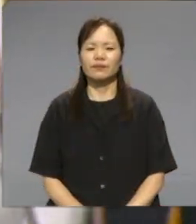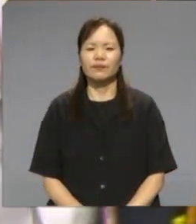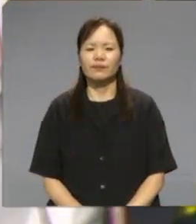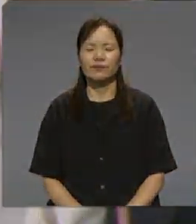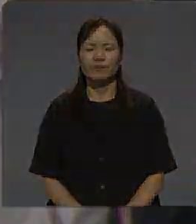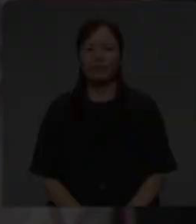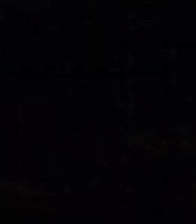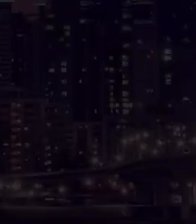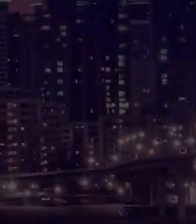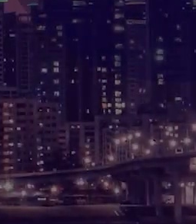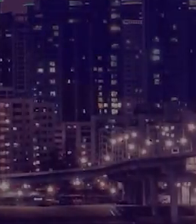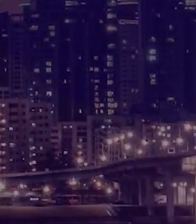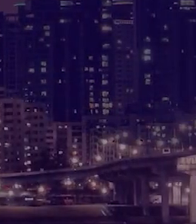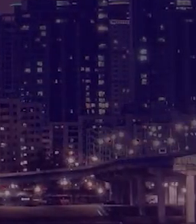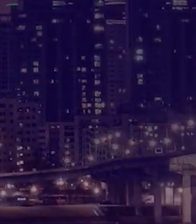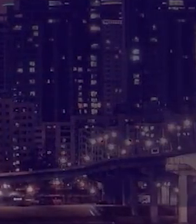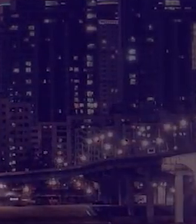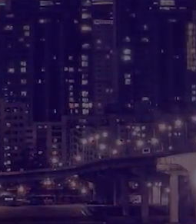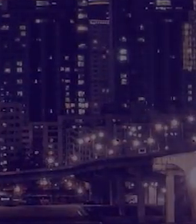윤총입니다